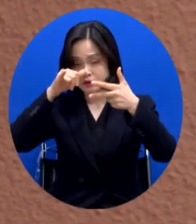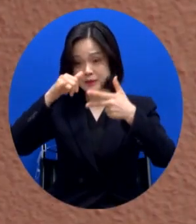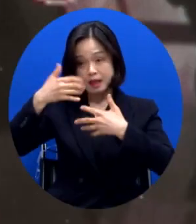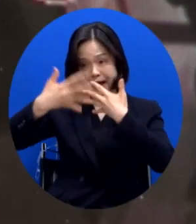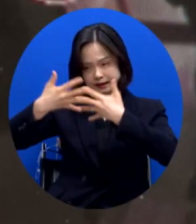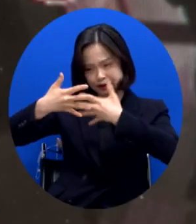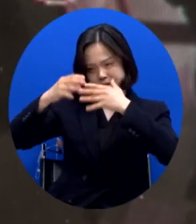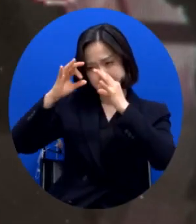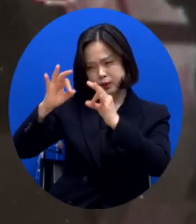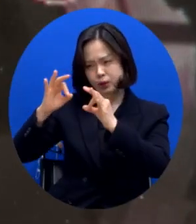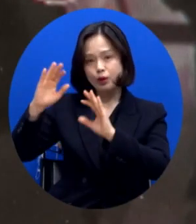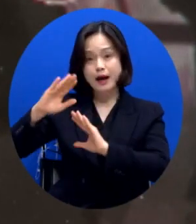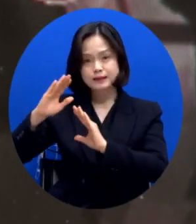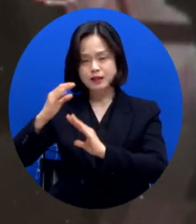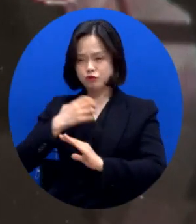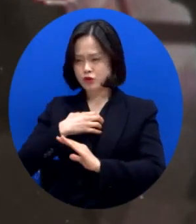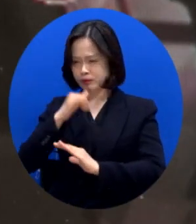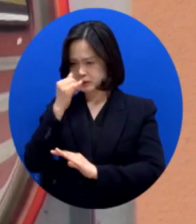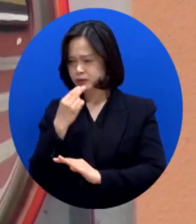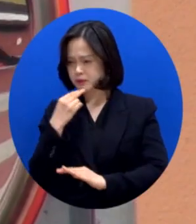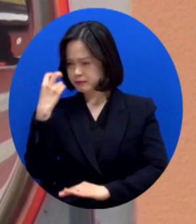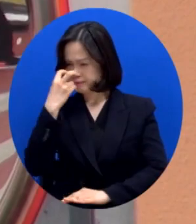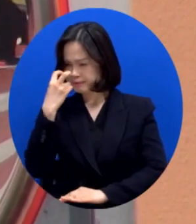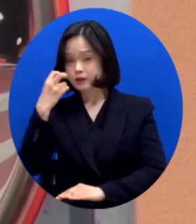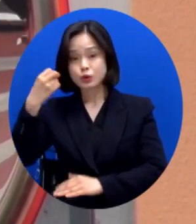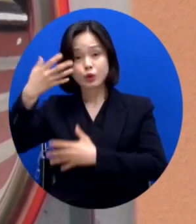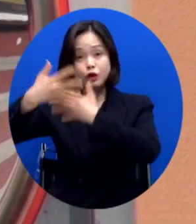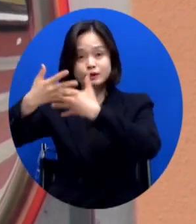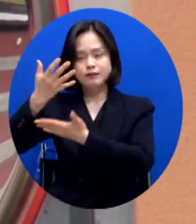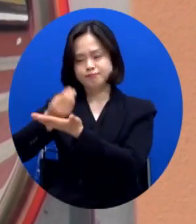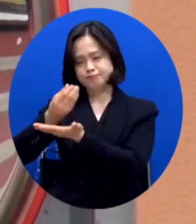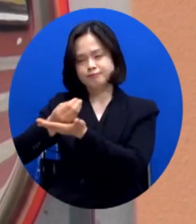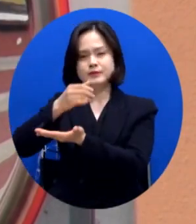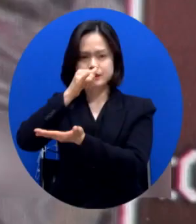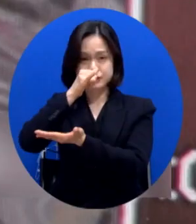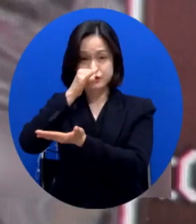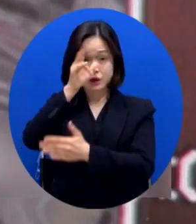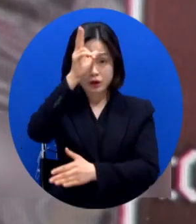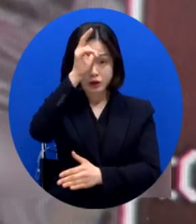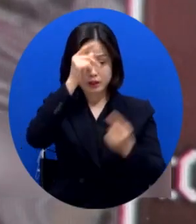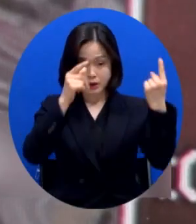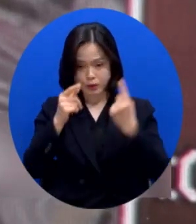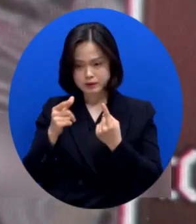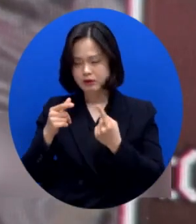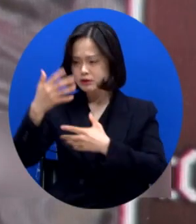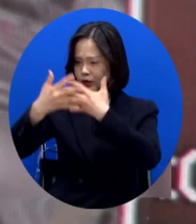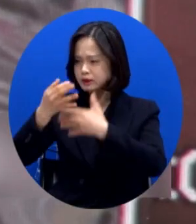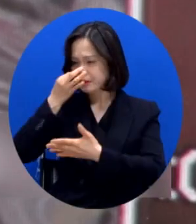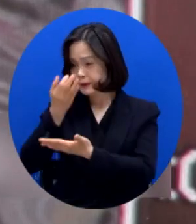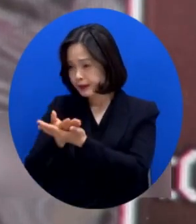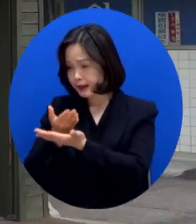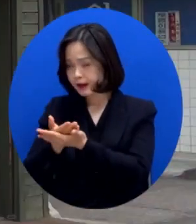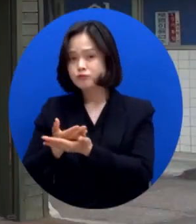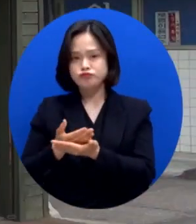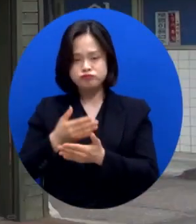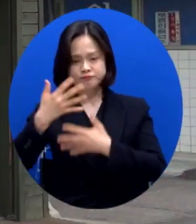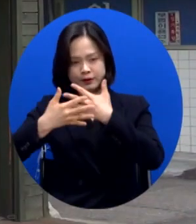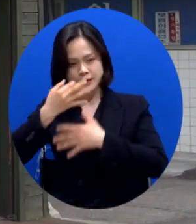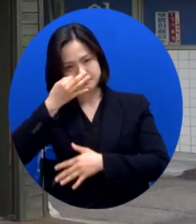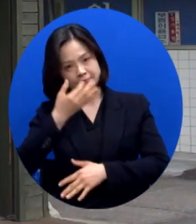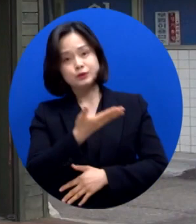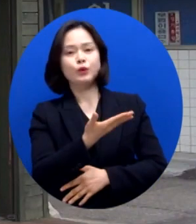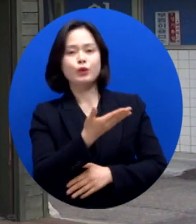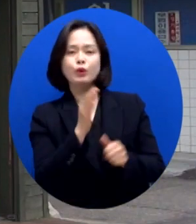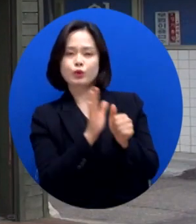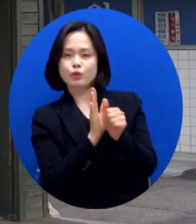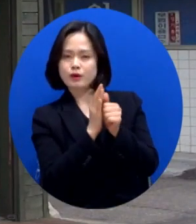24시간 주변을 감시, 녹화하고 있습니다. 또한 경찰의 요구가 있을 시 녹화된 영상 확인에 적극 협조하고 있으며